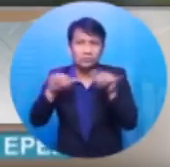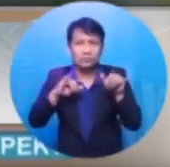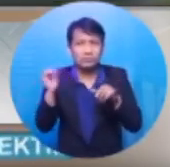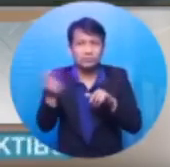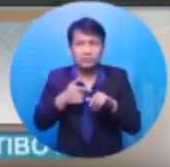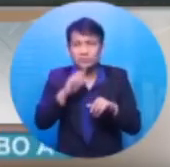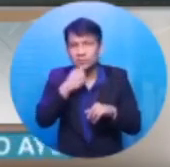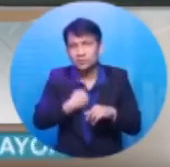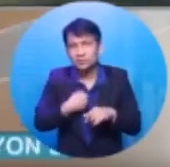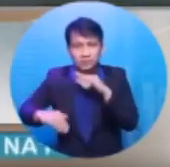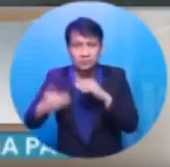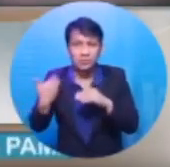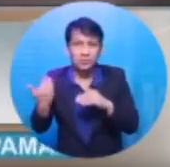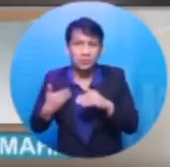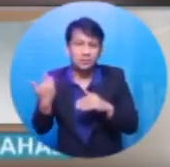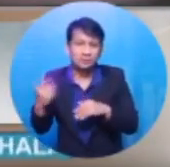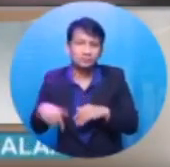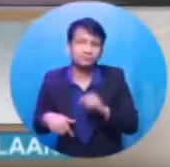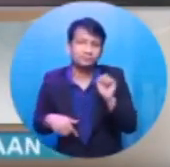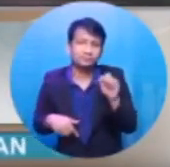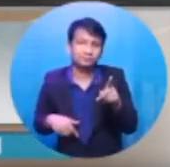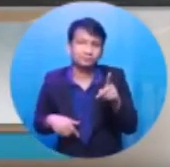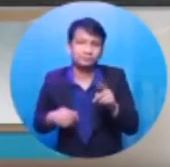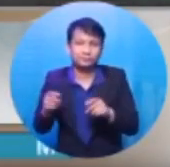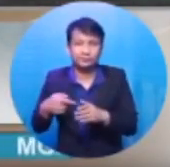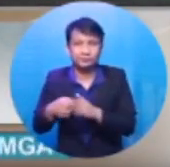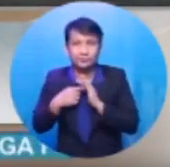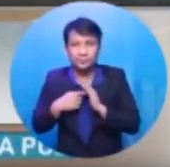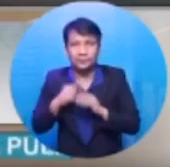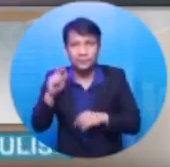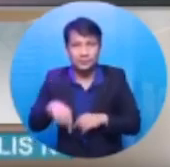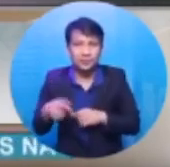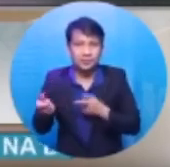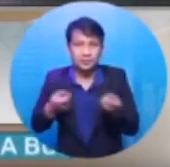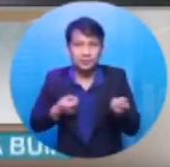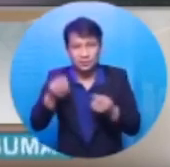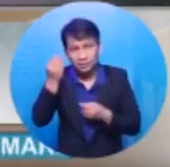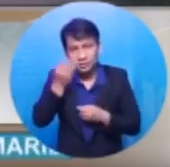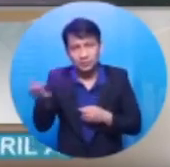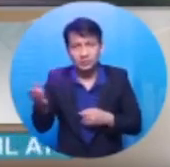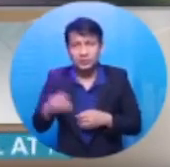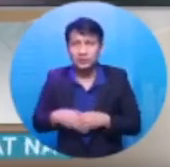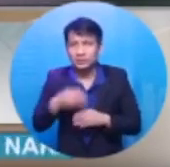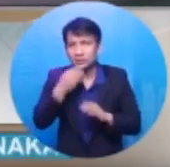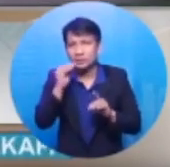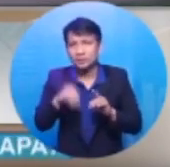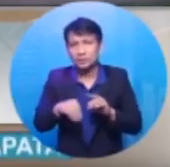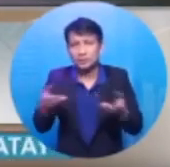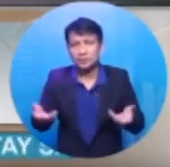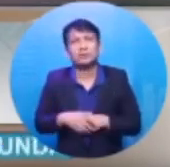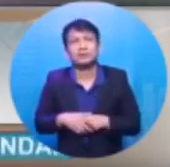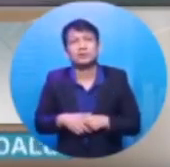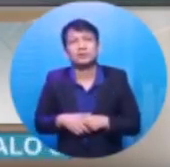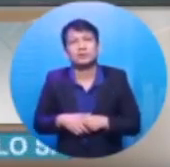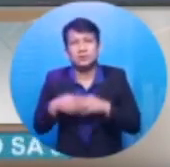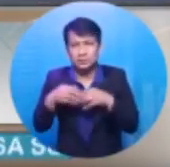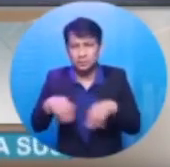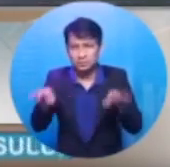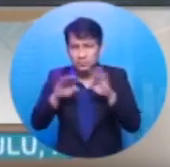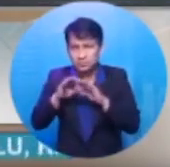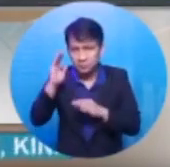involved. Pwede lang po yung mga minor. Ay, sige sir, request nyo eh. Ano yun natin kasi ano naman yan, ordinansa namin dito. Exactly. So